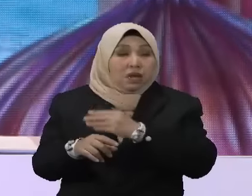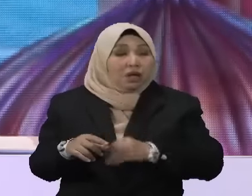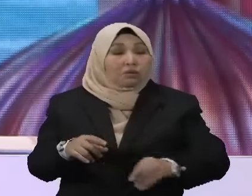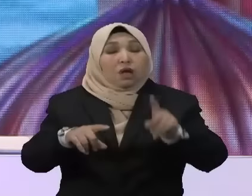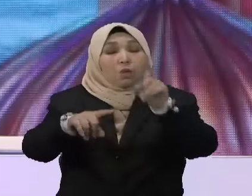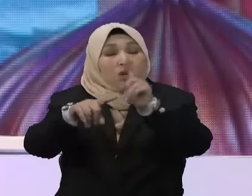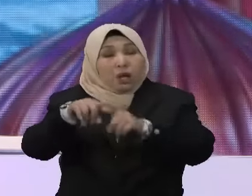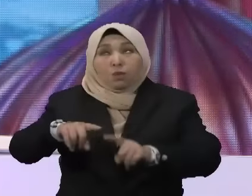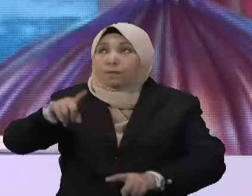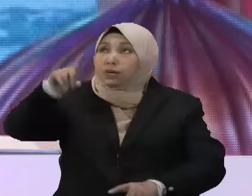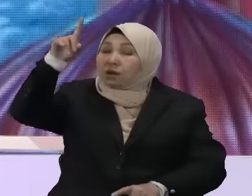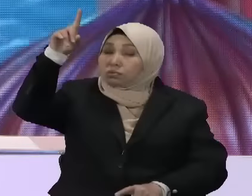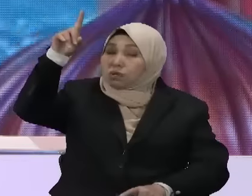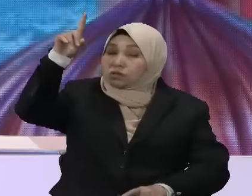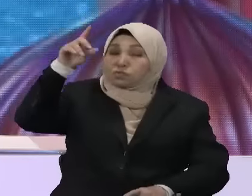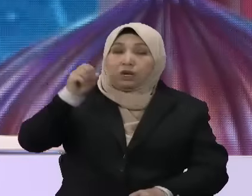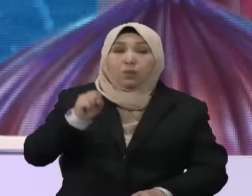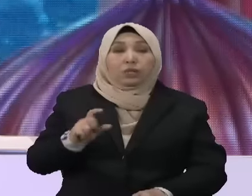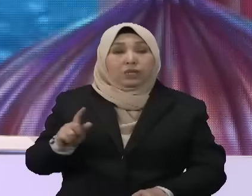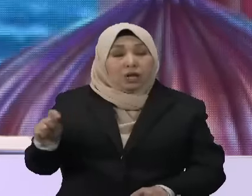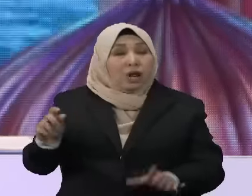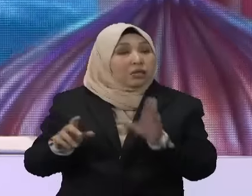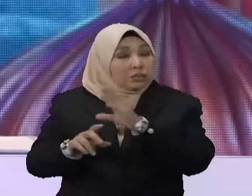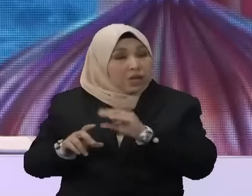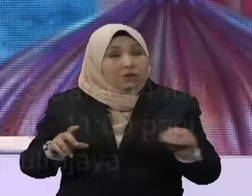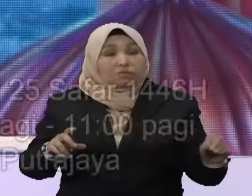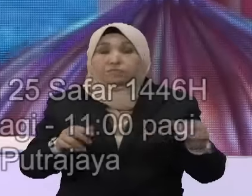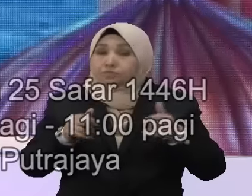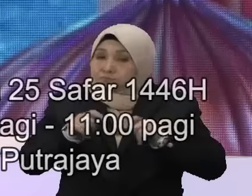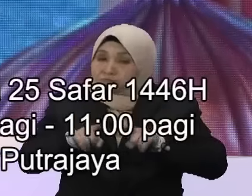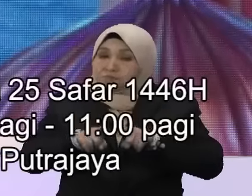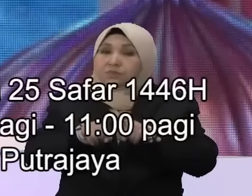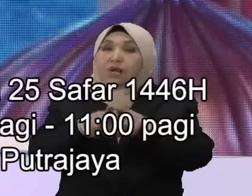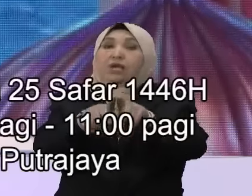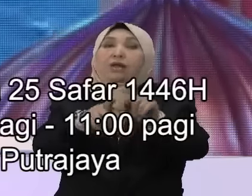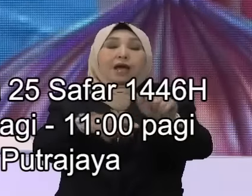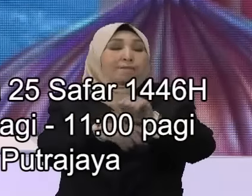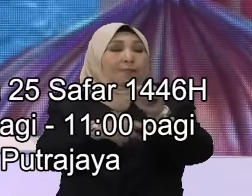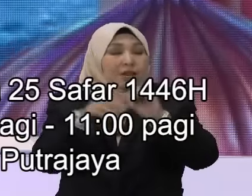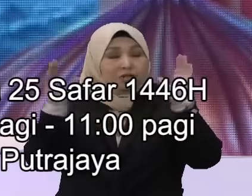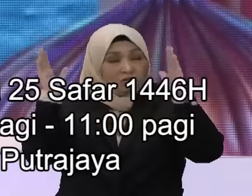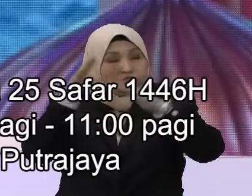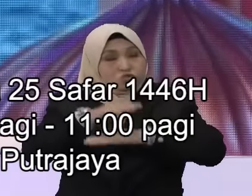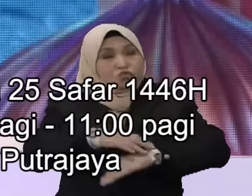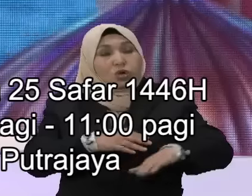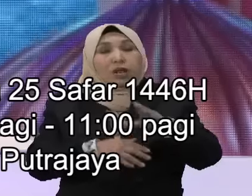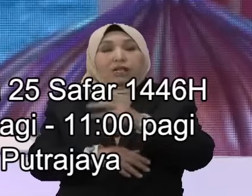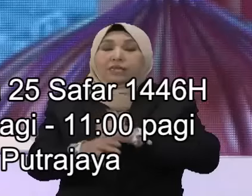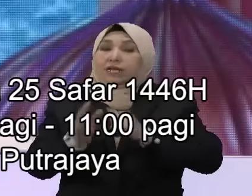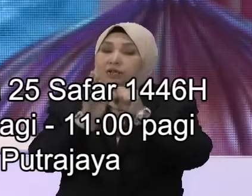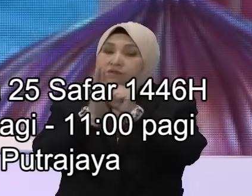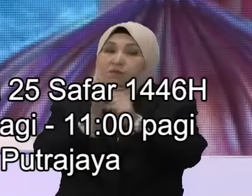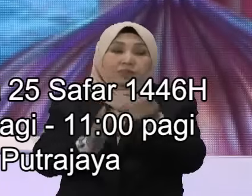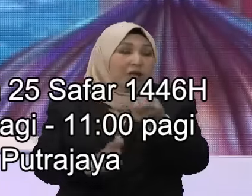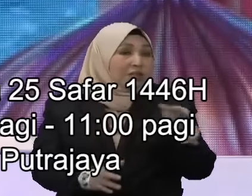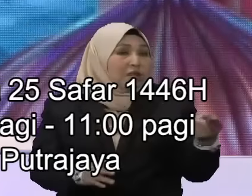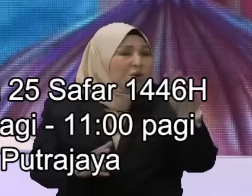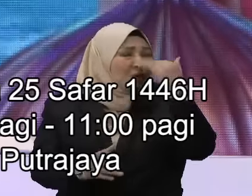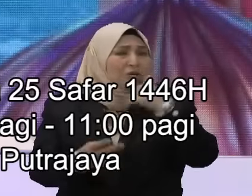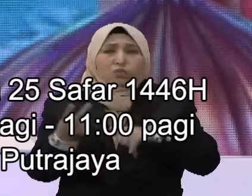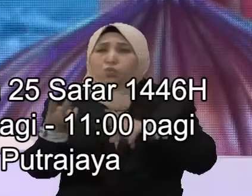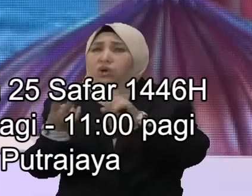dan bertawakal kepada Allah Subhanahu taala, dan juga disertakan dengan amalan solat dan juga infaq harta. Kenapa dua